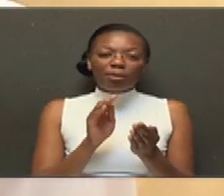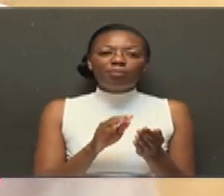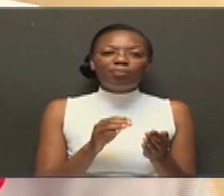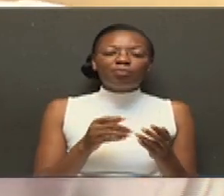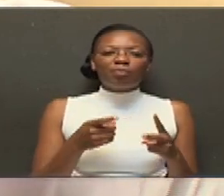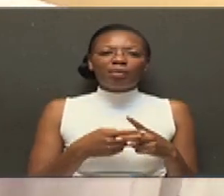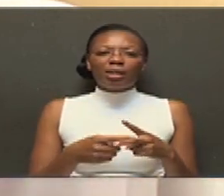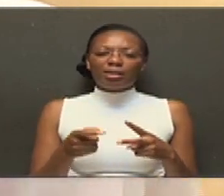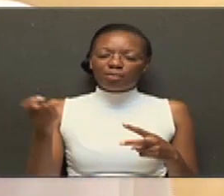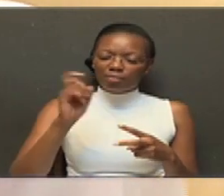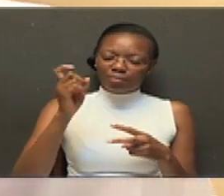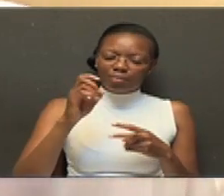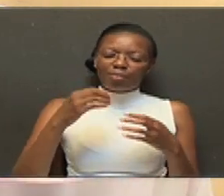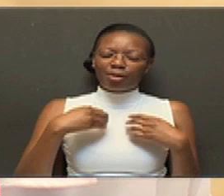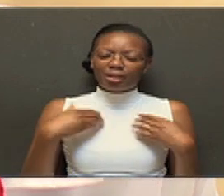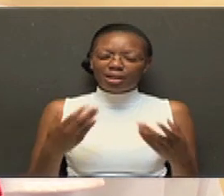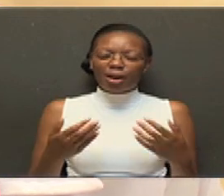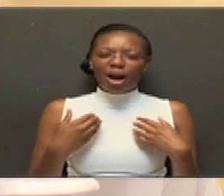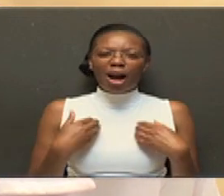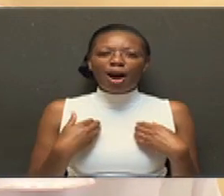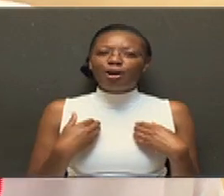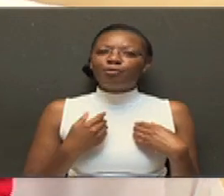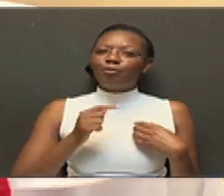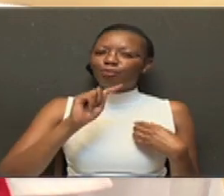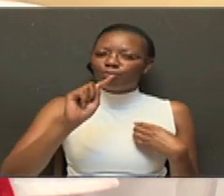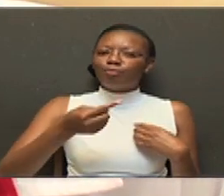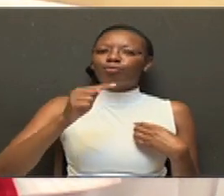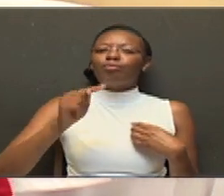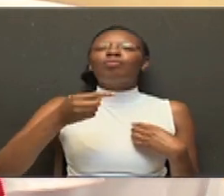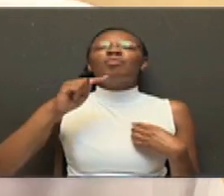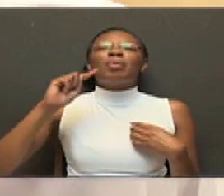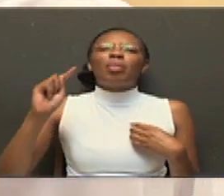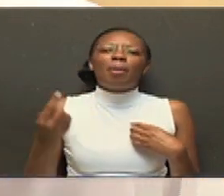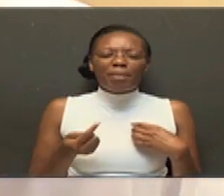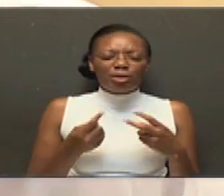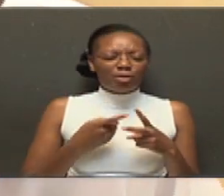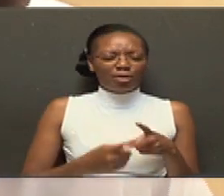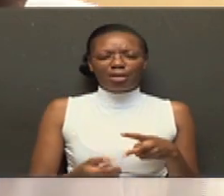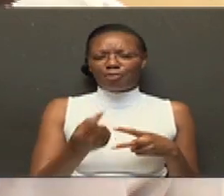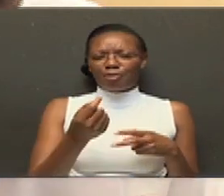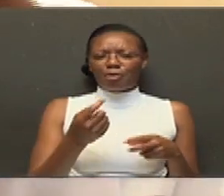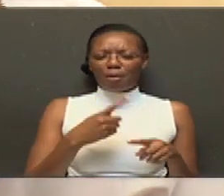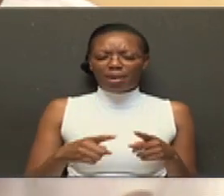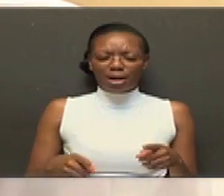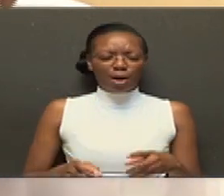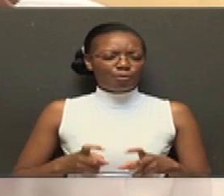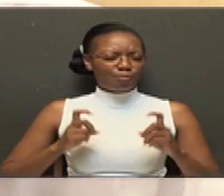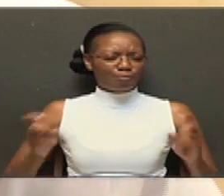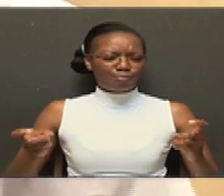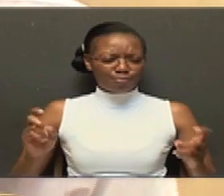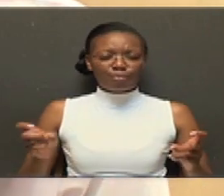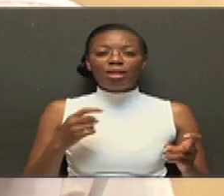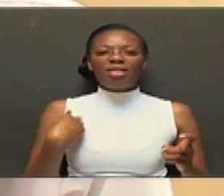sasa tuko na million of them. So hiyo process ya kuwatoa